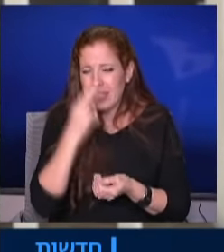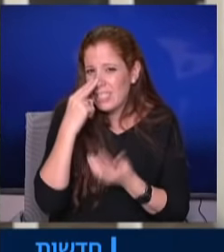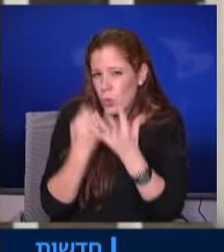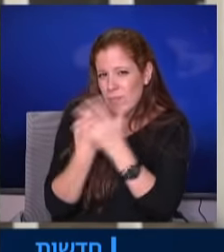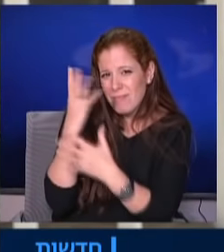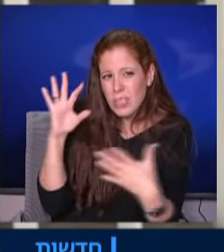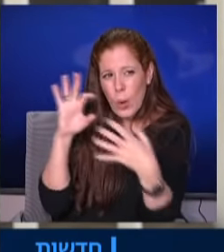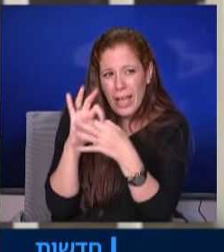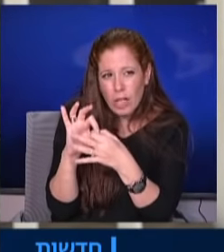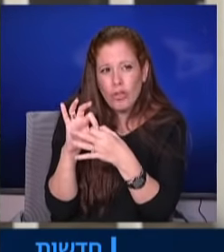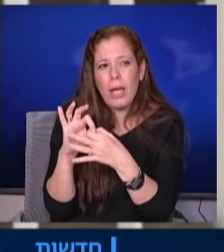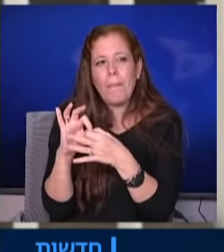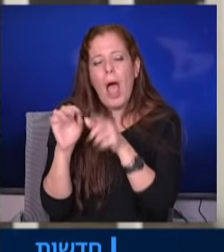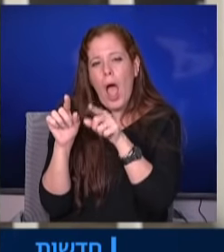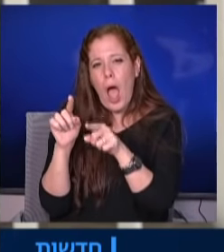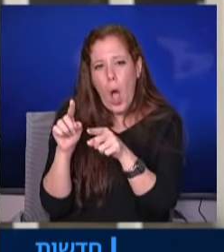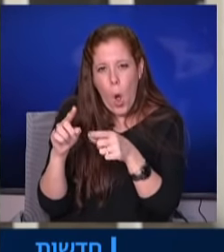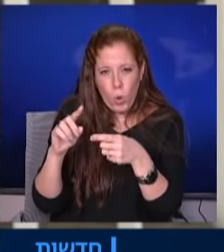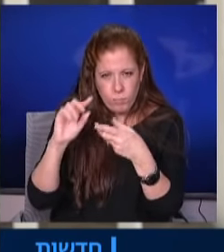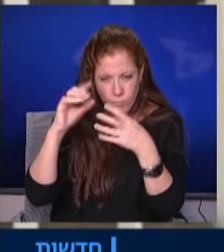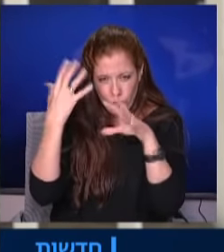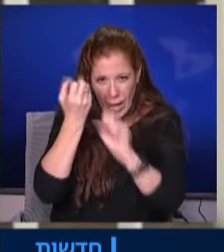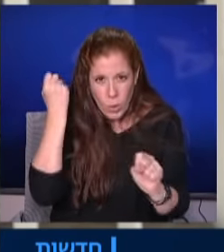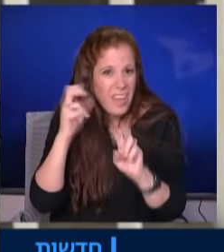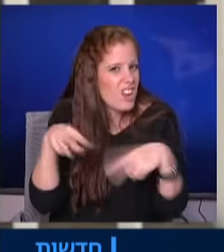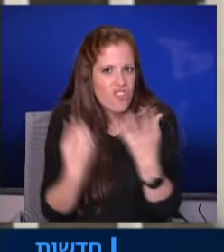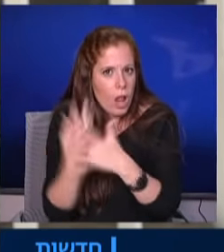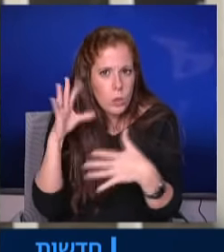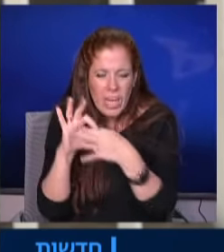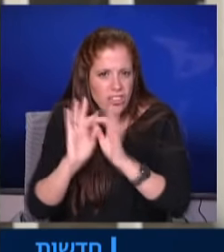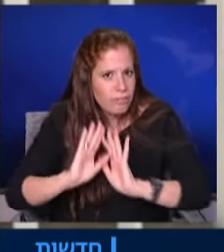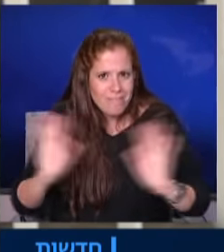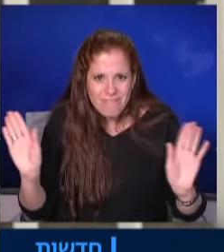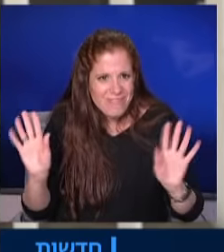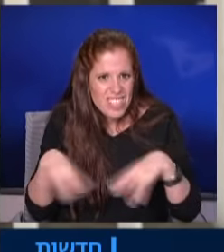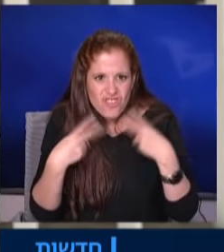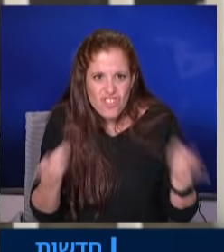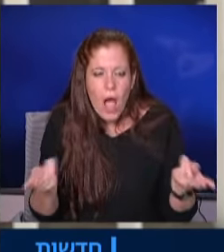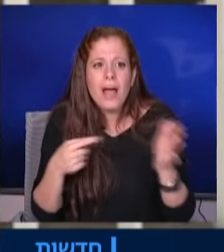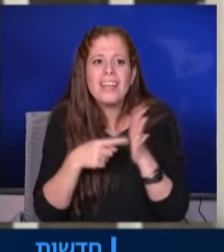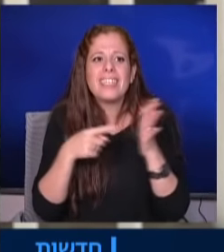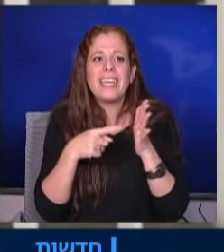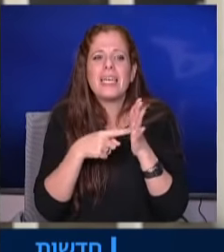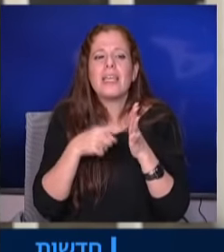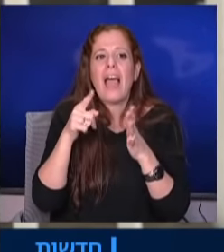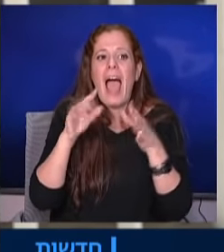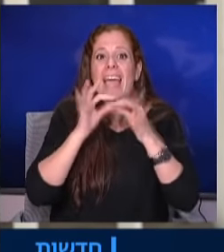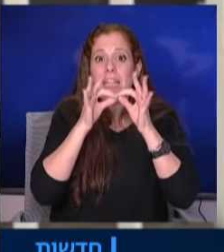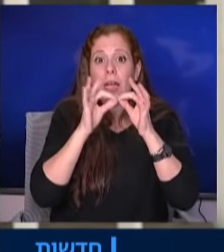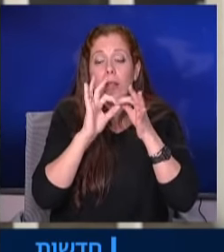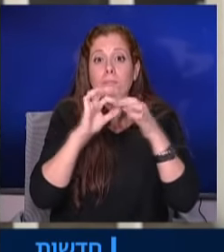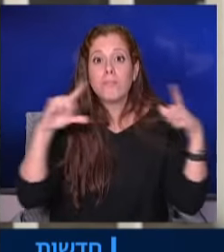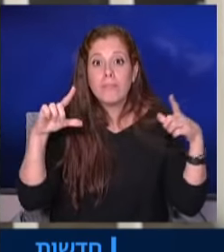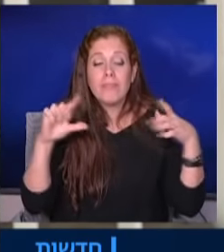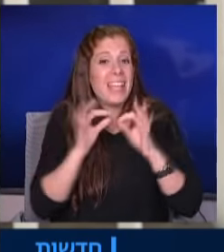הקונסוליה והשגרירות. עכשיו, לא ניתן היה ליצור קשר עם הקונסוליה והשגרירות, כי בעצם השלטר של האינטרנט נותק, לא היה אינטרנט